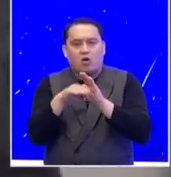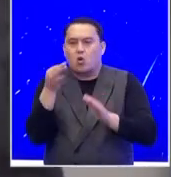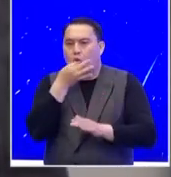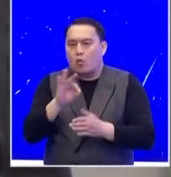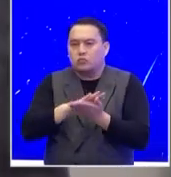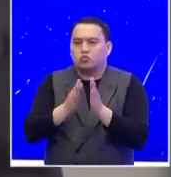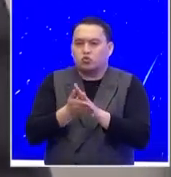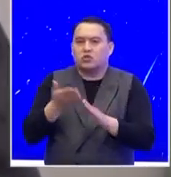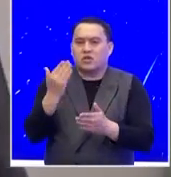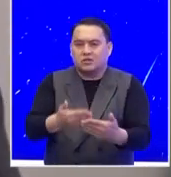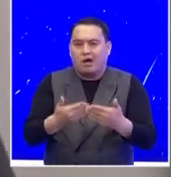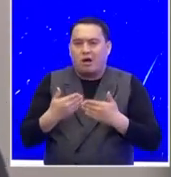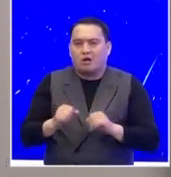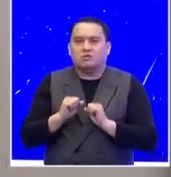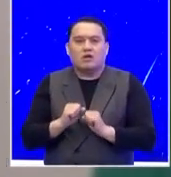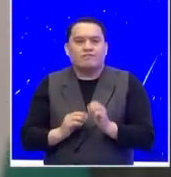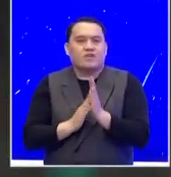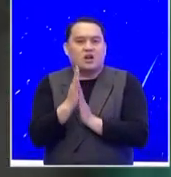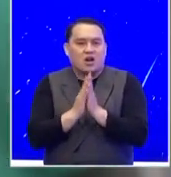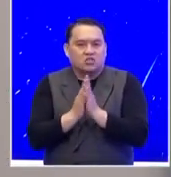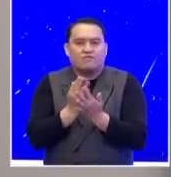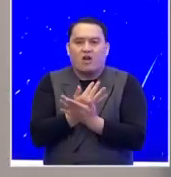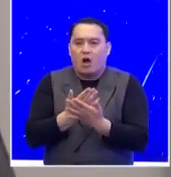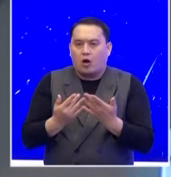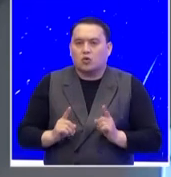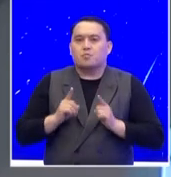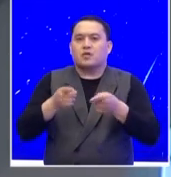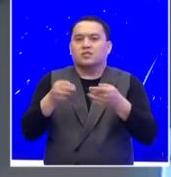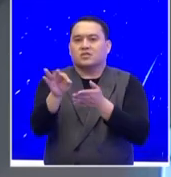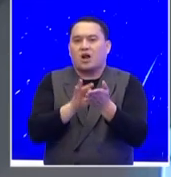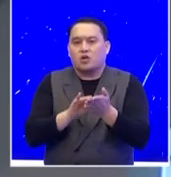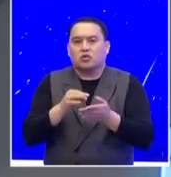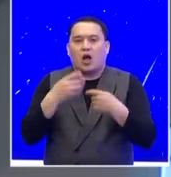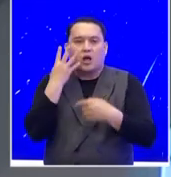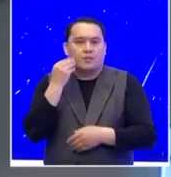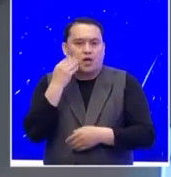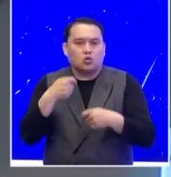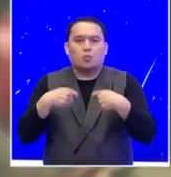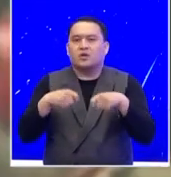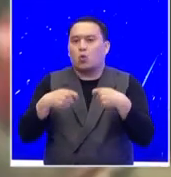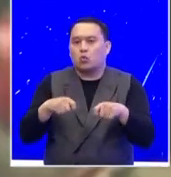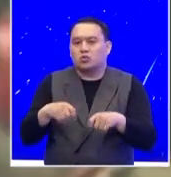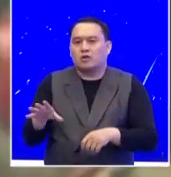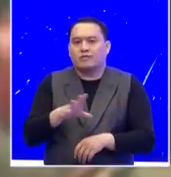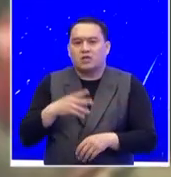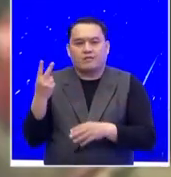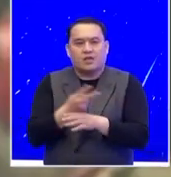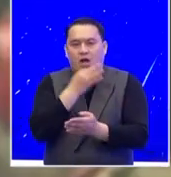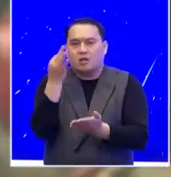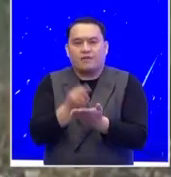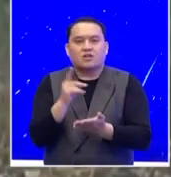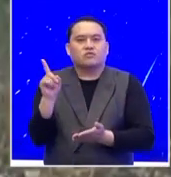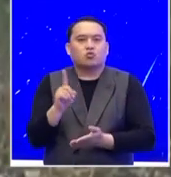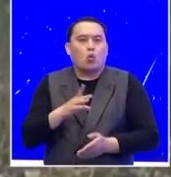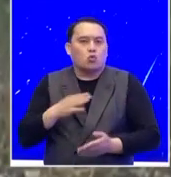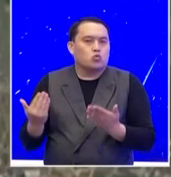любом случае. Ведь речь идет о выращивании овощей, которые попадают сразу на 100 алматинцев. А это двойная ответственность.